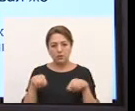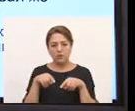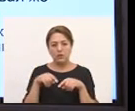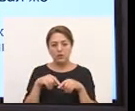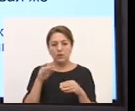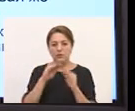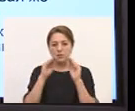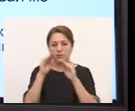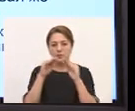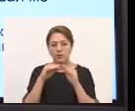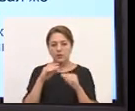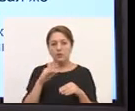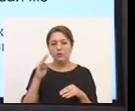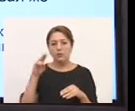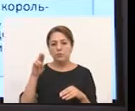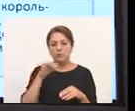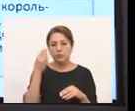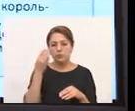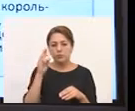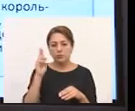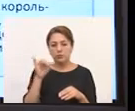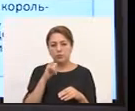и выпалили».